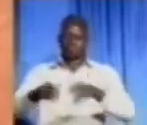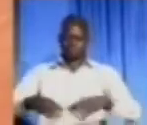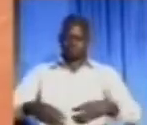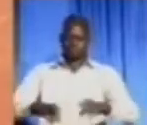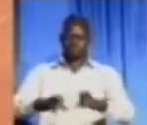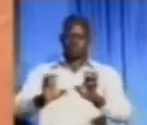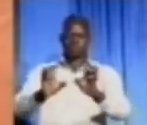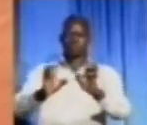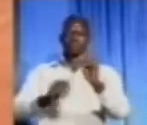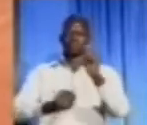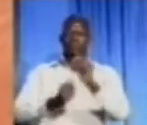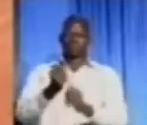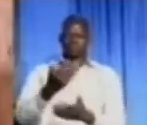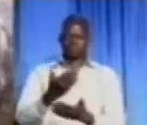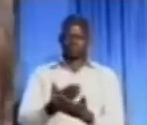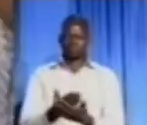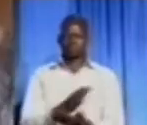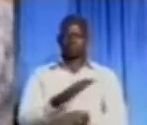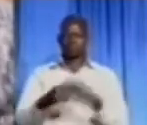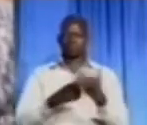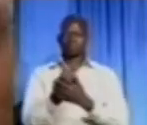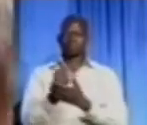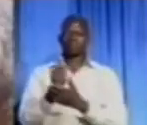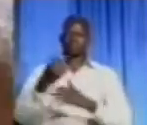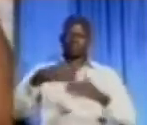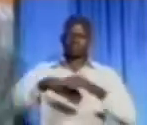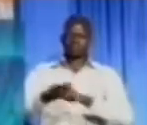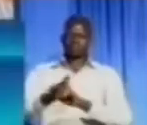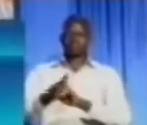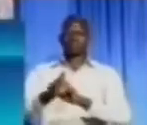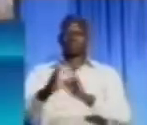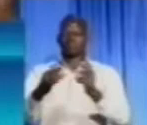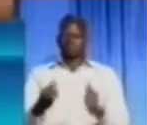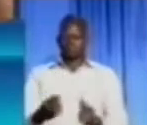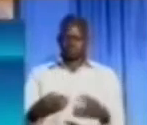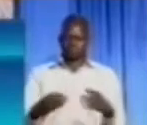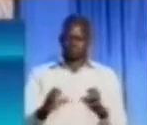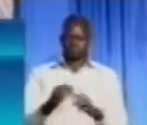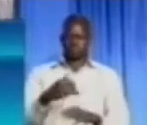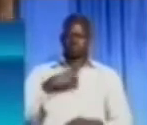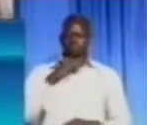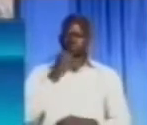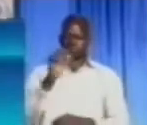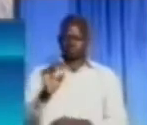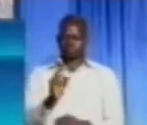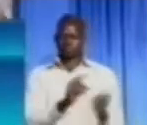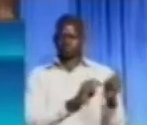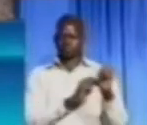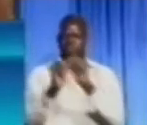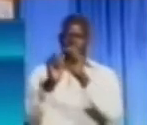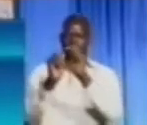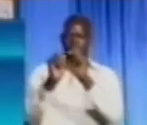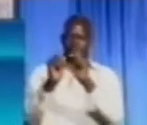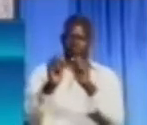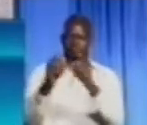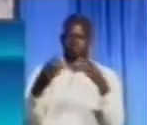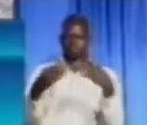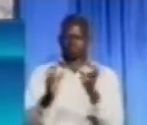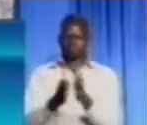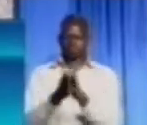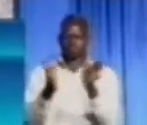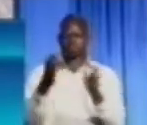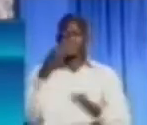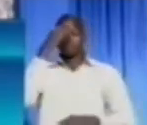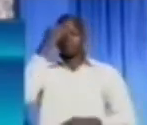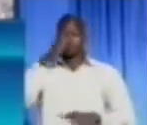plus carrossables. Tout ce qui rentre dans le cadre du commerce, il n'y a pas de distinction. Que ce soit le transport, que ce soit le commerce général, puisque tout